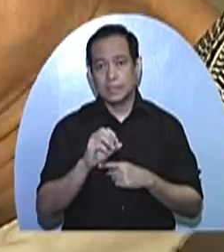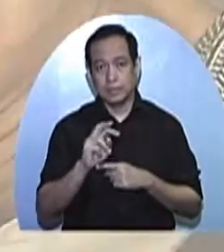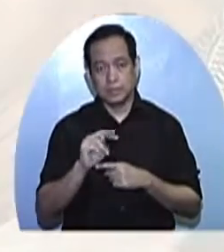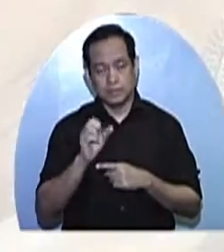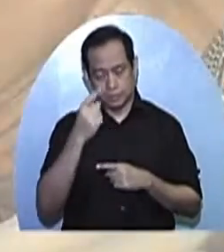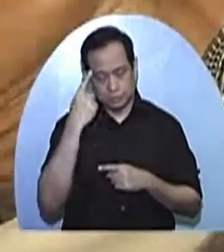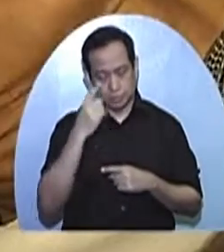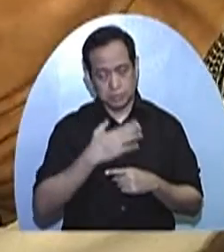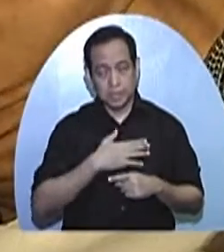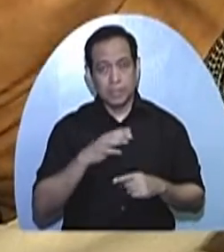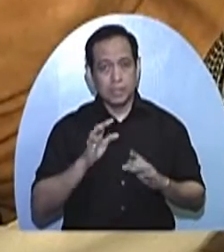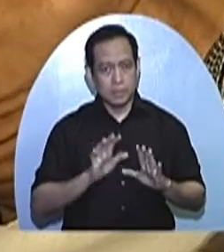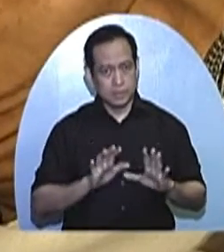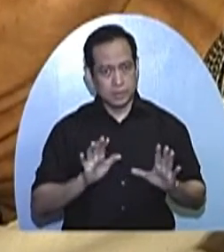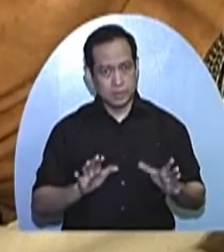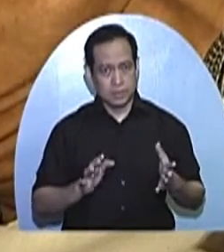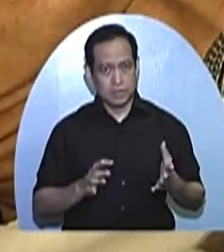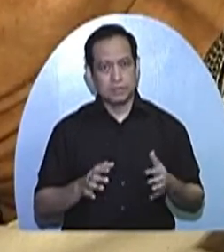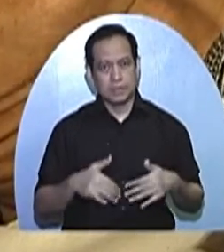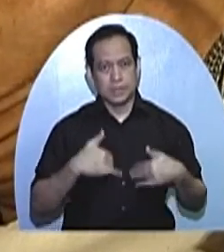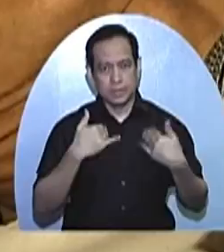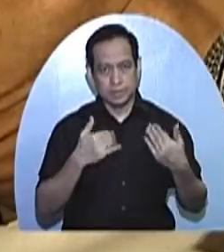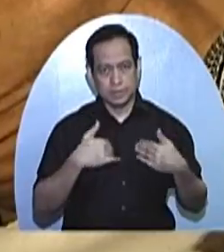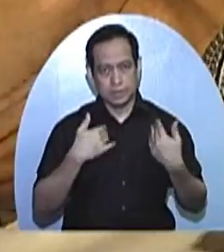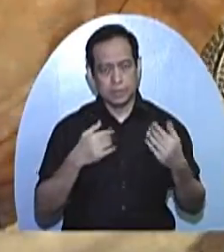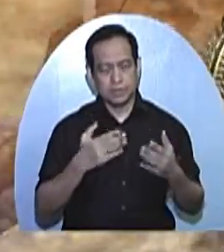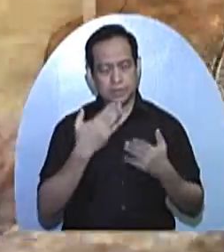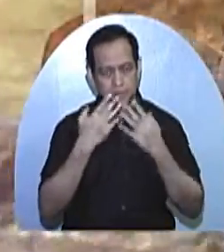pa. Maraming salamat po.